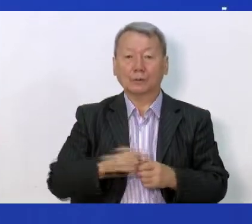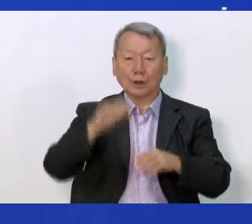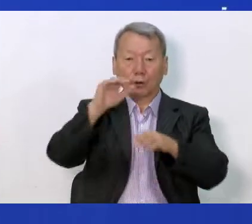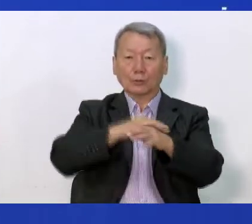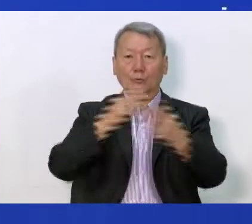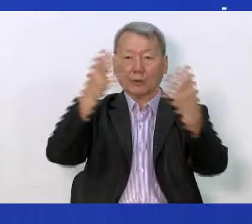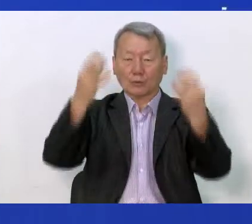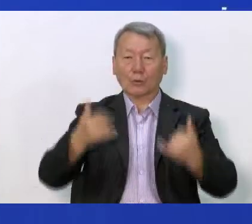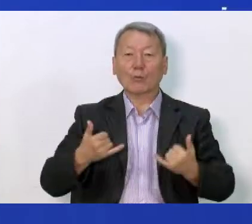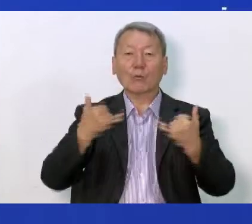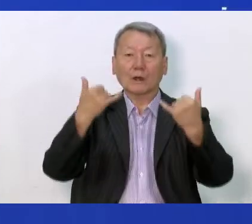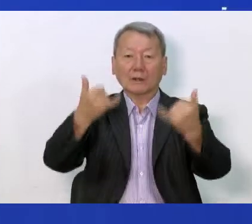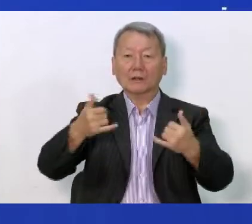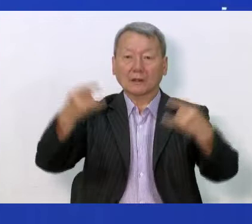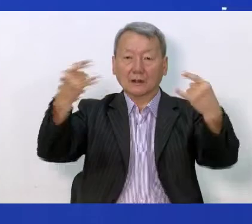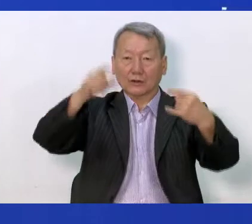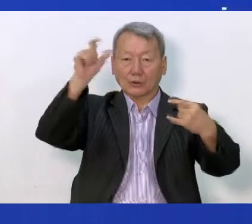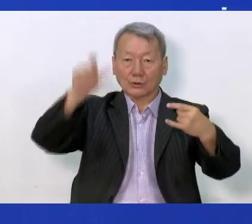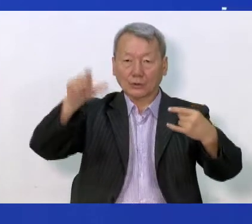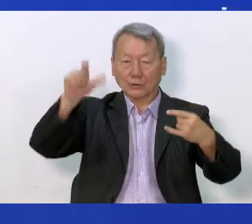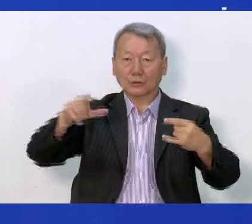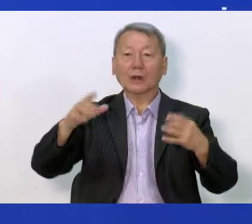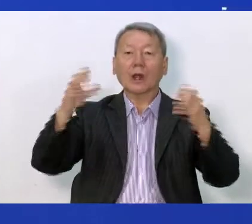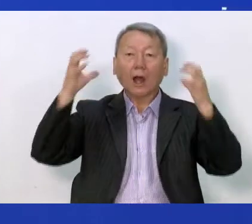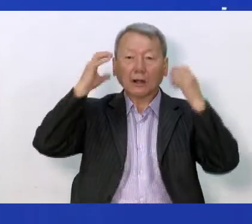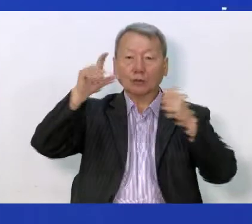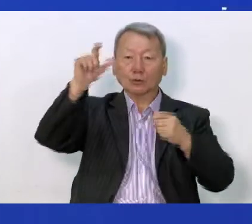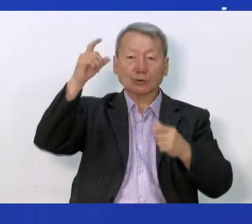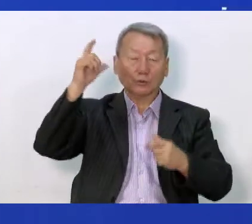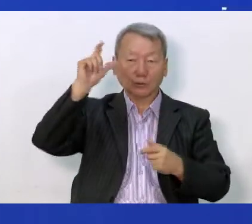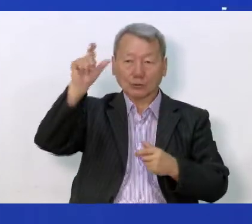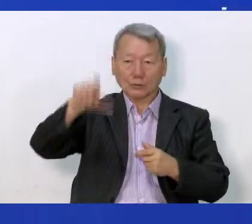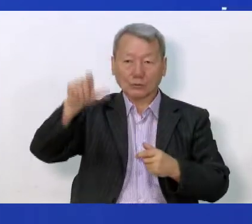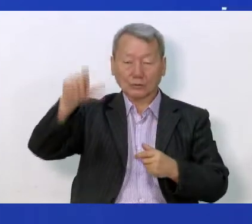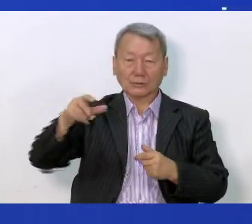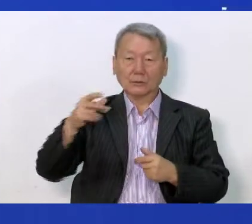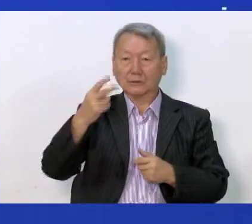Добрый день, уважаемые телезрители, радиослушатели.